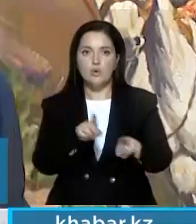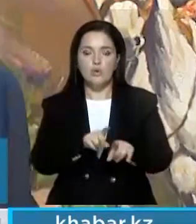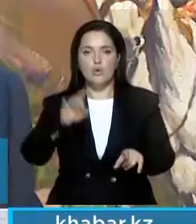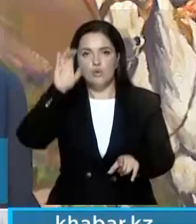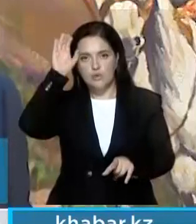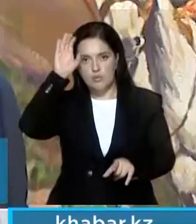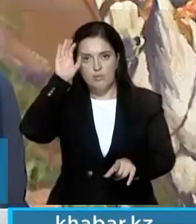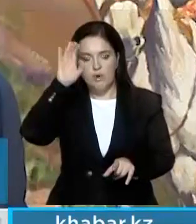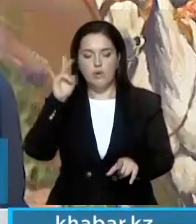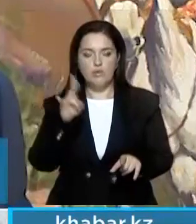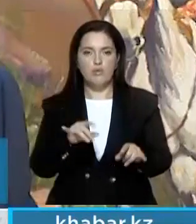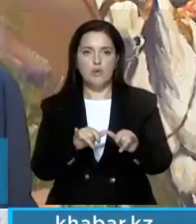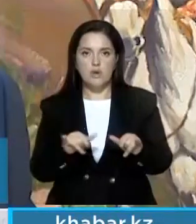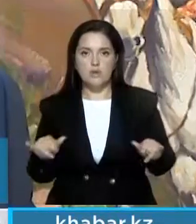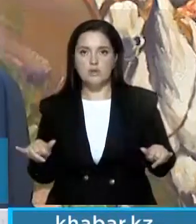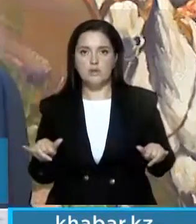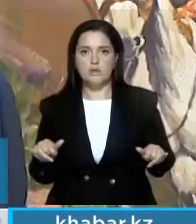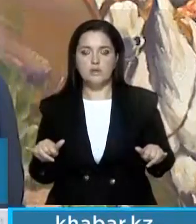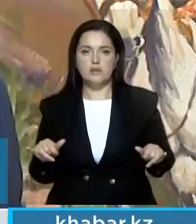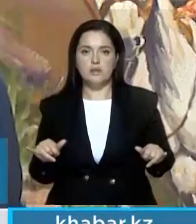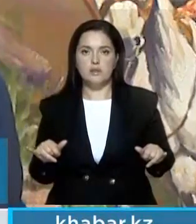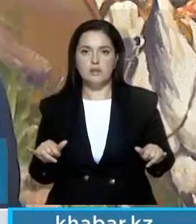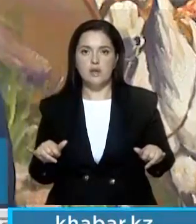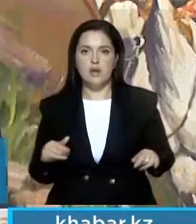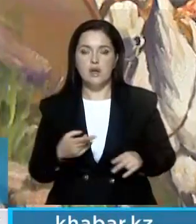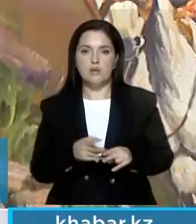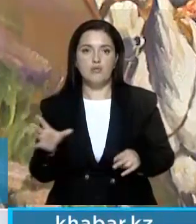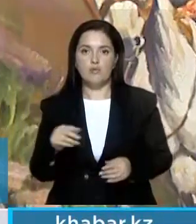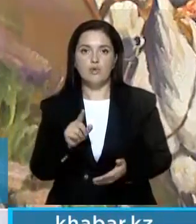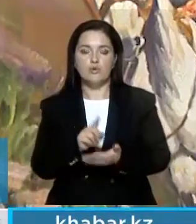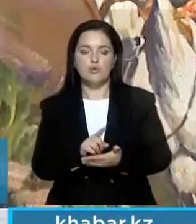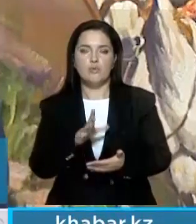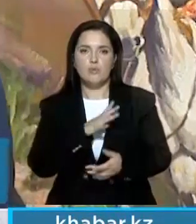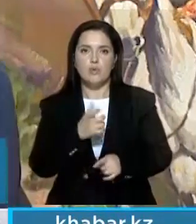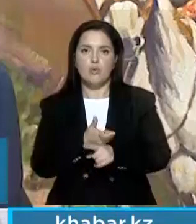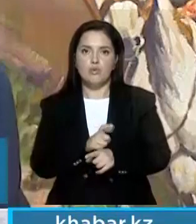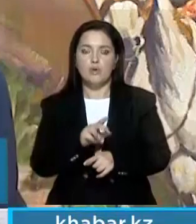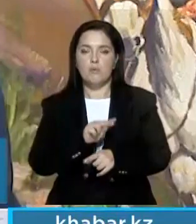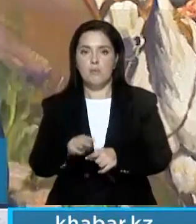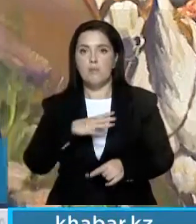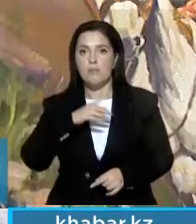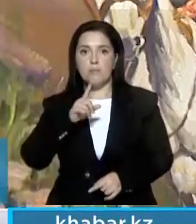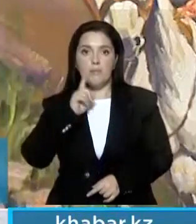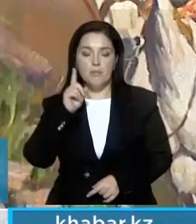узбекского языка. Развитие языка. Ведь и это все должно быть очень поучительно для нашей